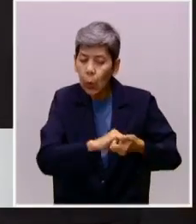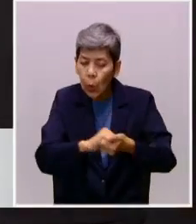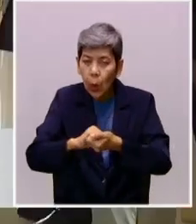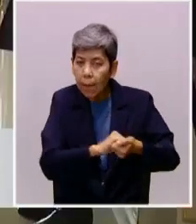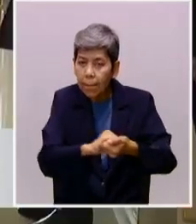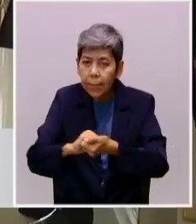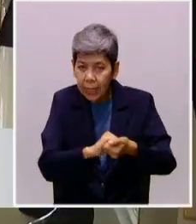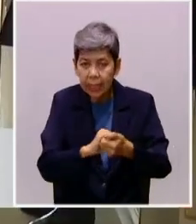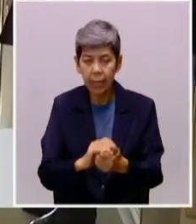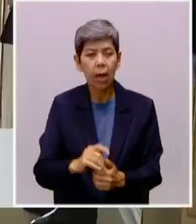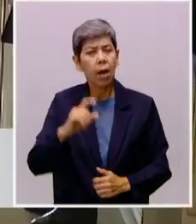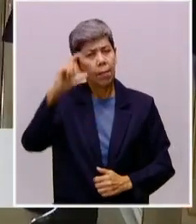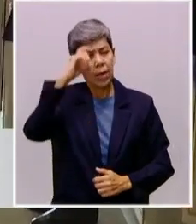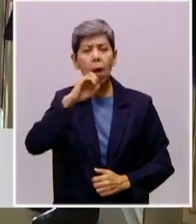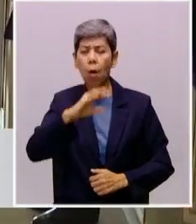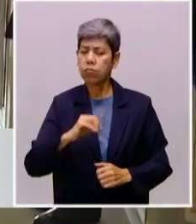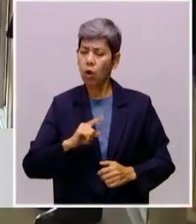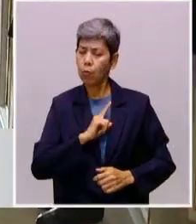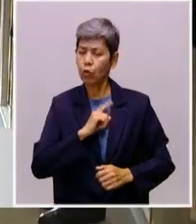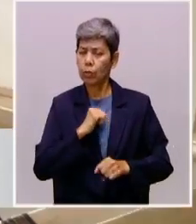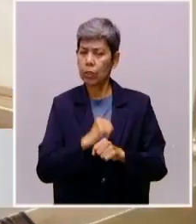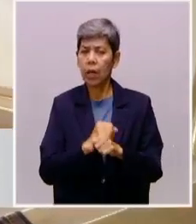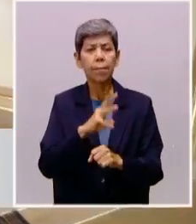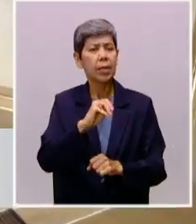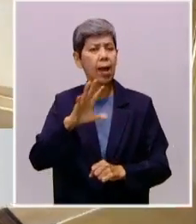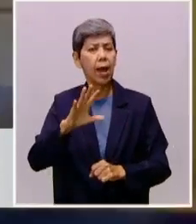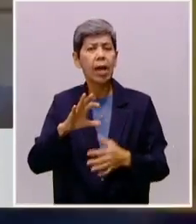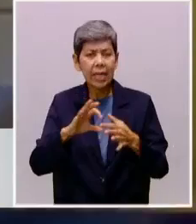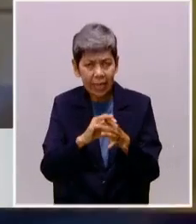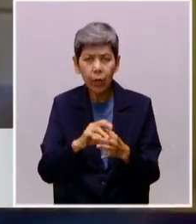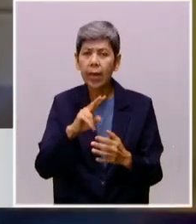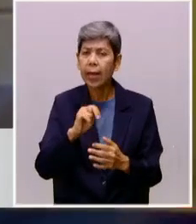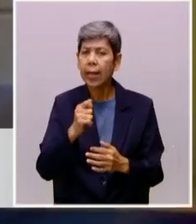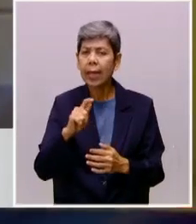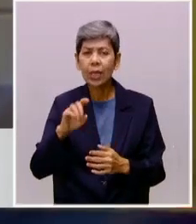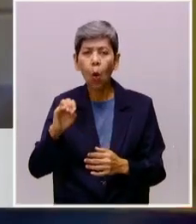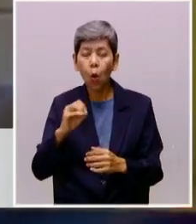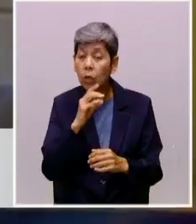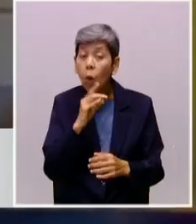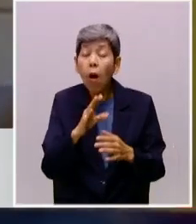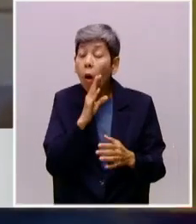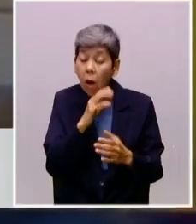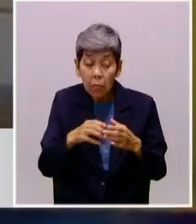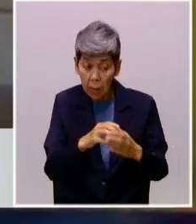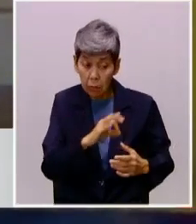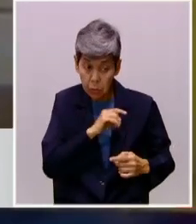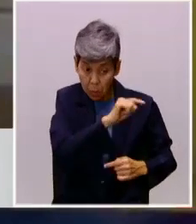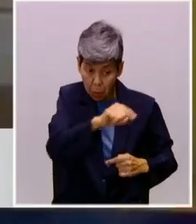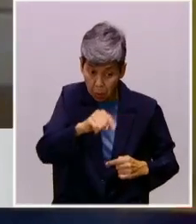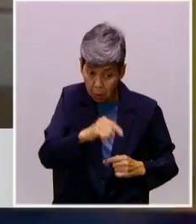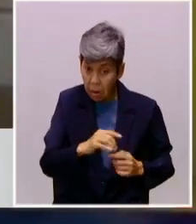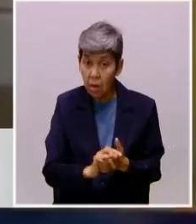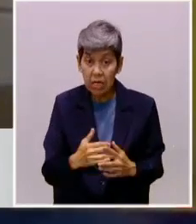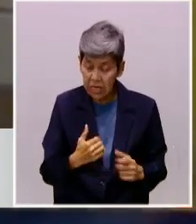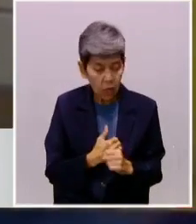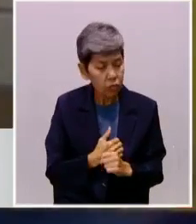นาตไบเดนก็เน้นย้ำถึงพันธกรณีตามมาตรา 5ของนาตที่บอกว่าหากชาติสมาชิกใดถูกโจมตีก็เหมือนเป็นการ